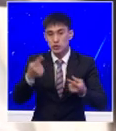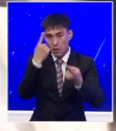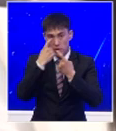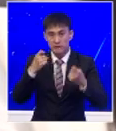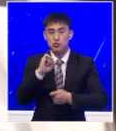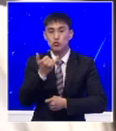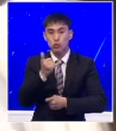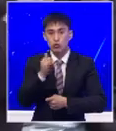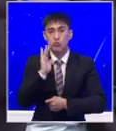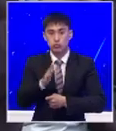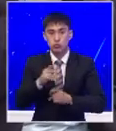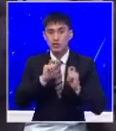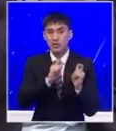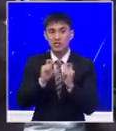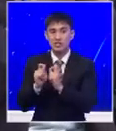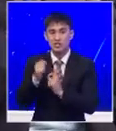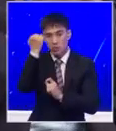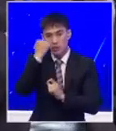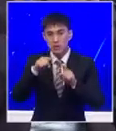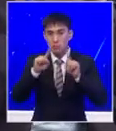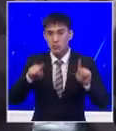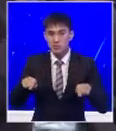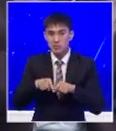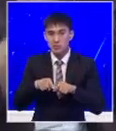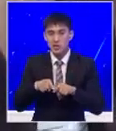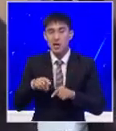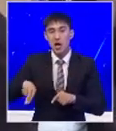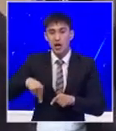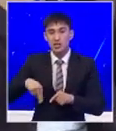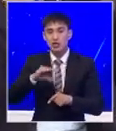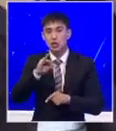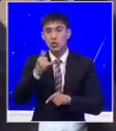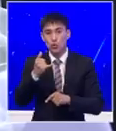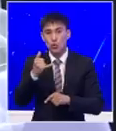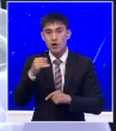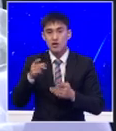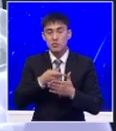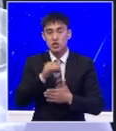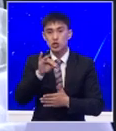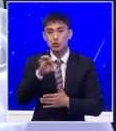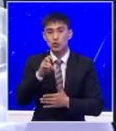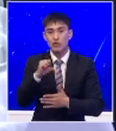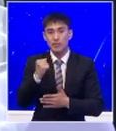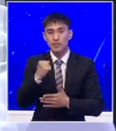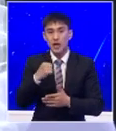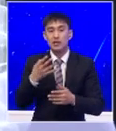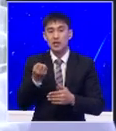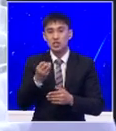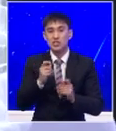в субботу. Они будут награждены благодарственными письмами ректора Жетысусского университета имени Ильяса Жансугурова,